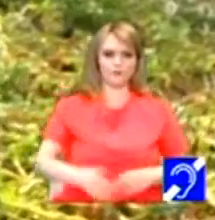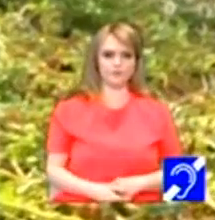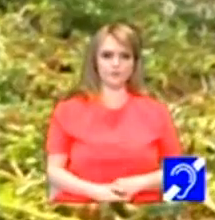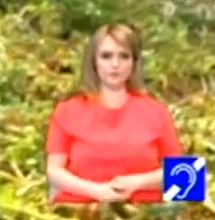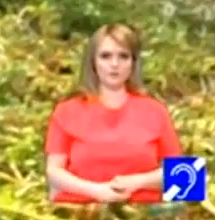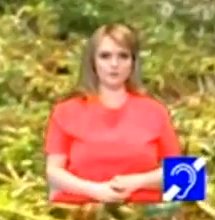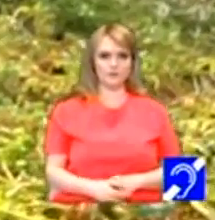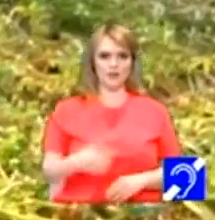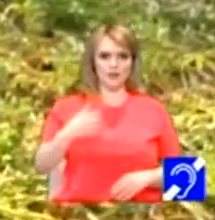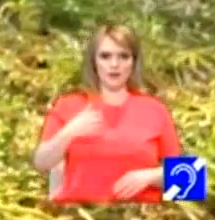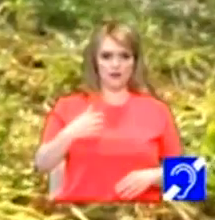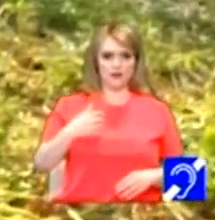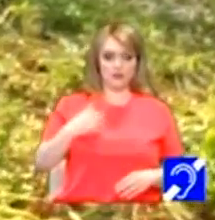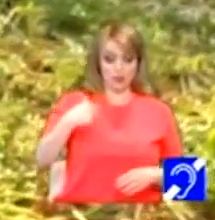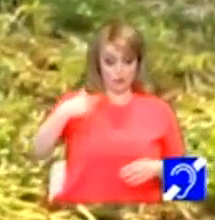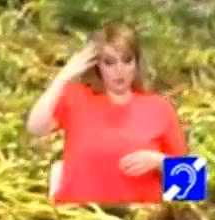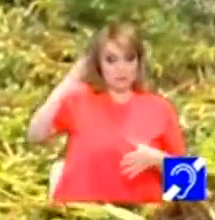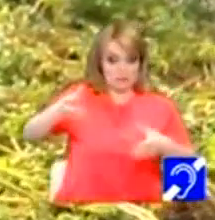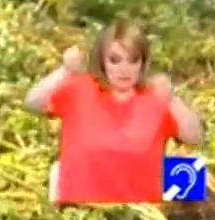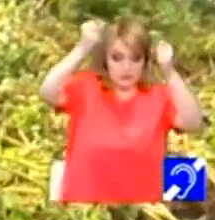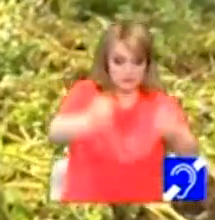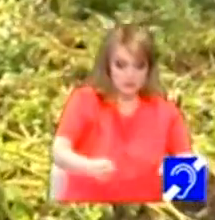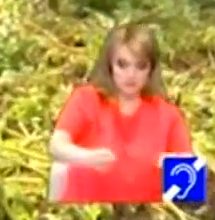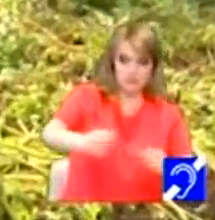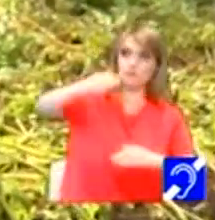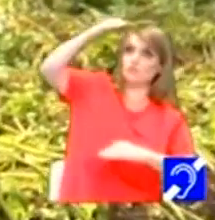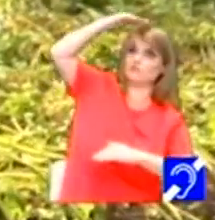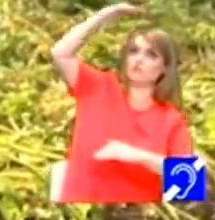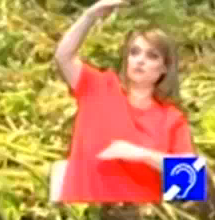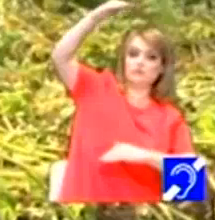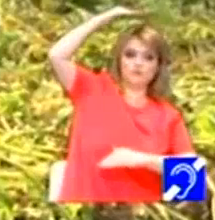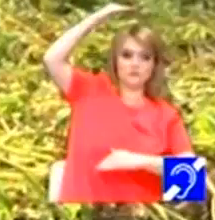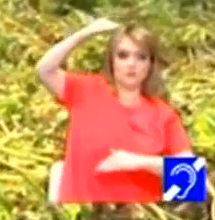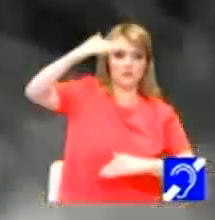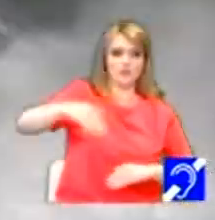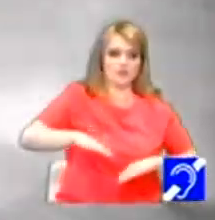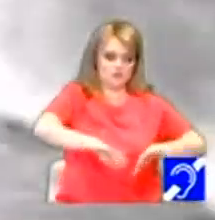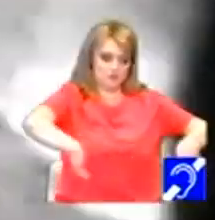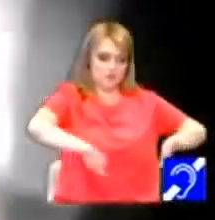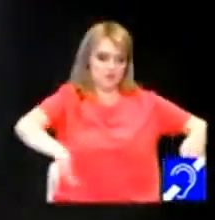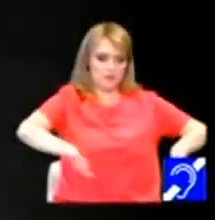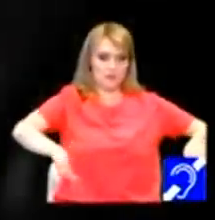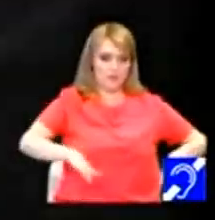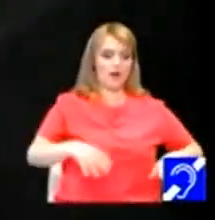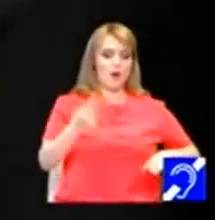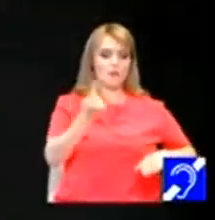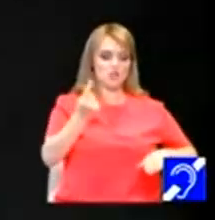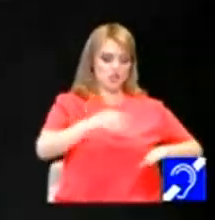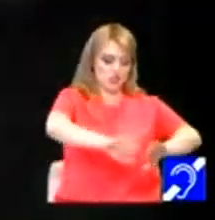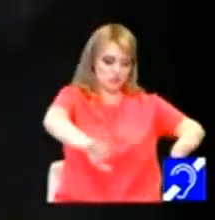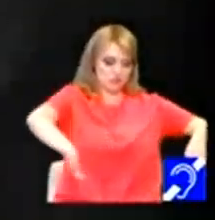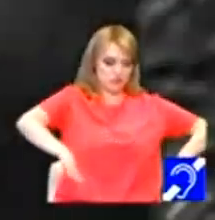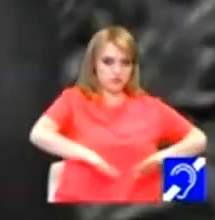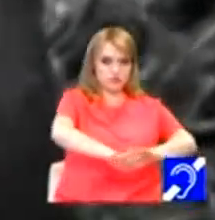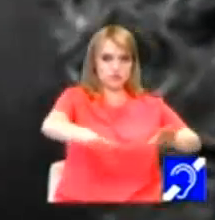când m-o dat și pe mine și-o ținem acolo, puneam paie lângă părete să nu se trece greu. Așa am scăpat, dar la vecini